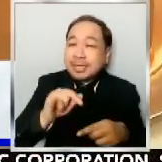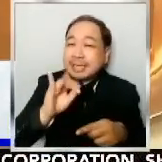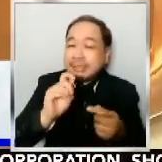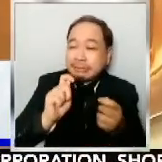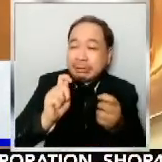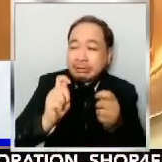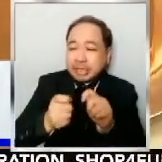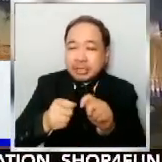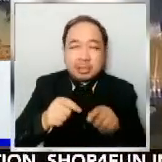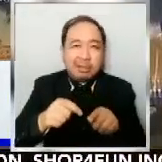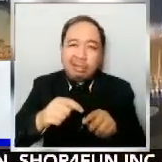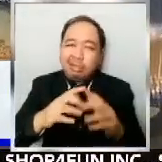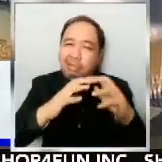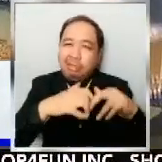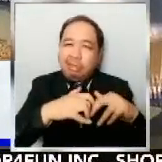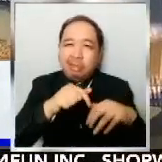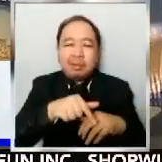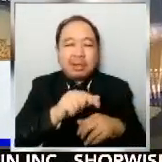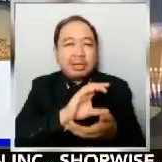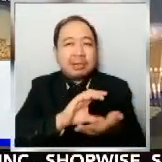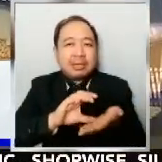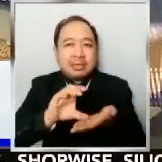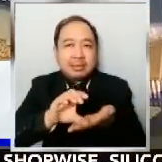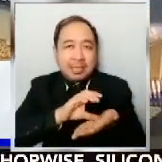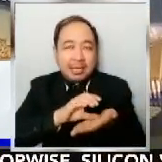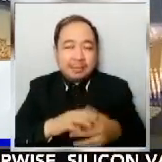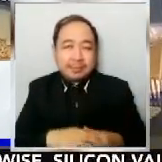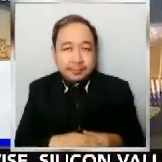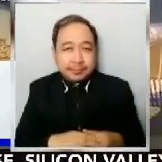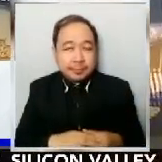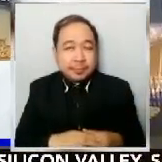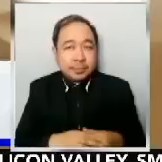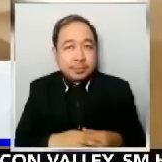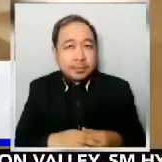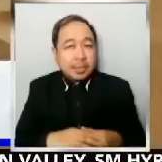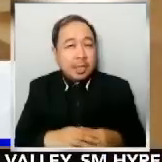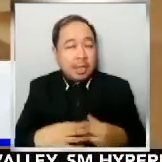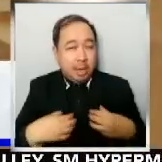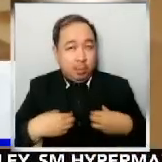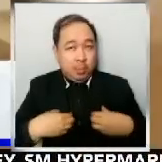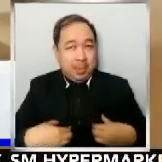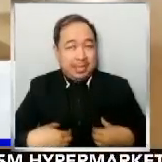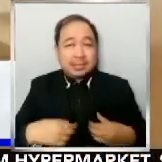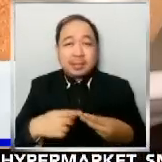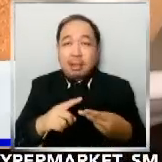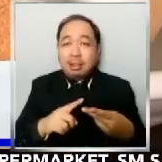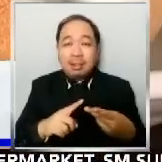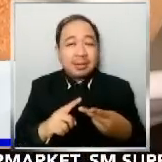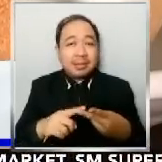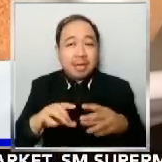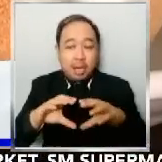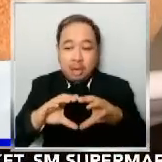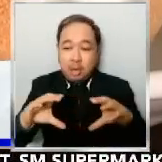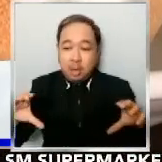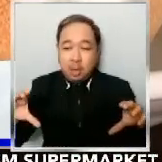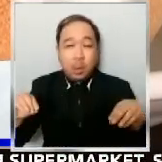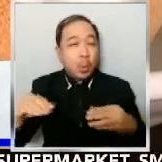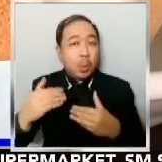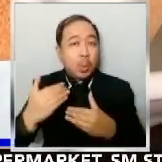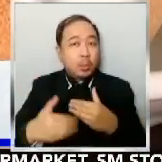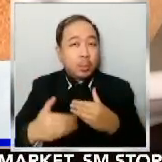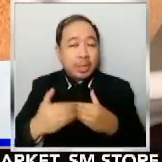problema ang cake natin. Hindi naman daw kasama ang pandesal at tasty o loaf bread dahil hindi ito gumagamit ng itlog.